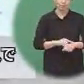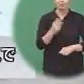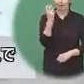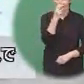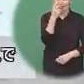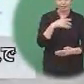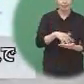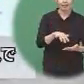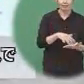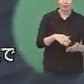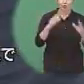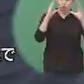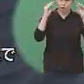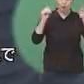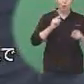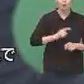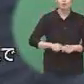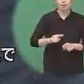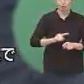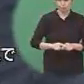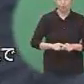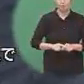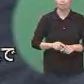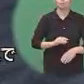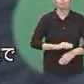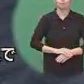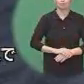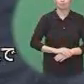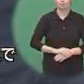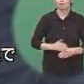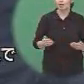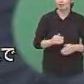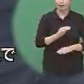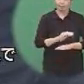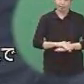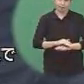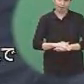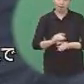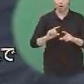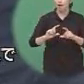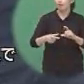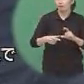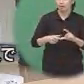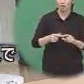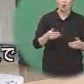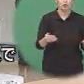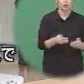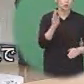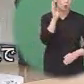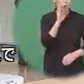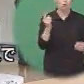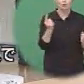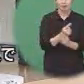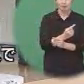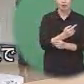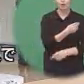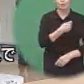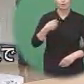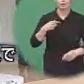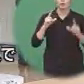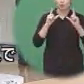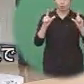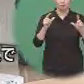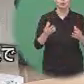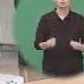業務にクラウサービスを導入したことで働き方業が実現したことを発表し